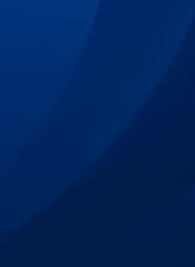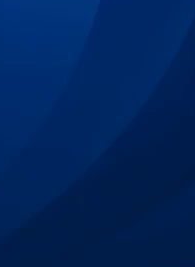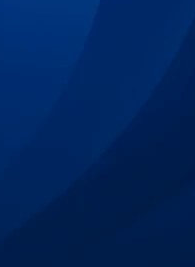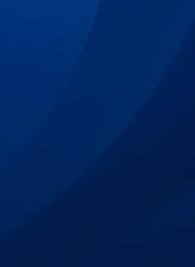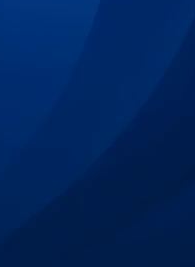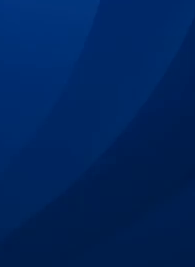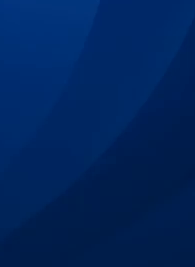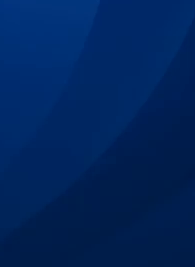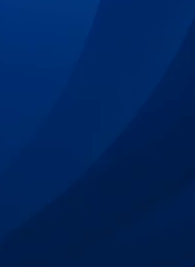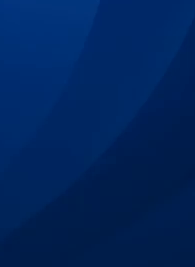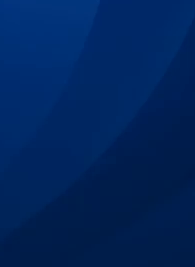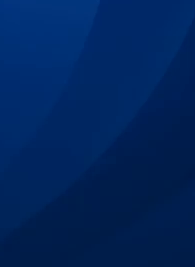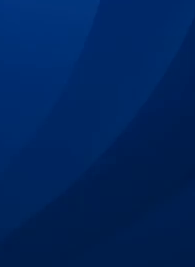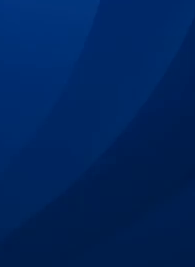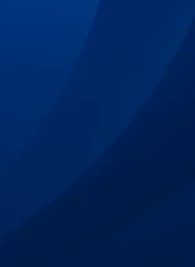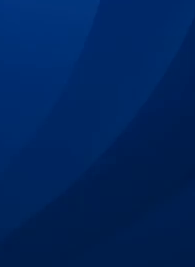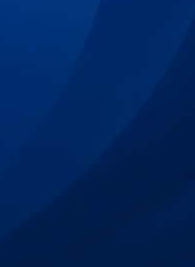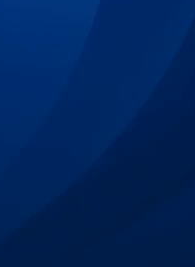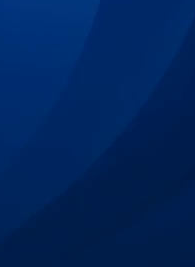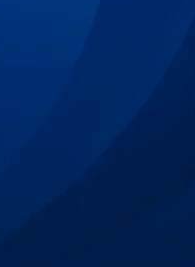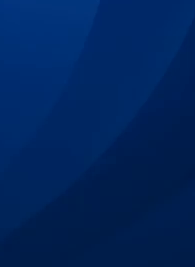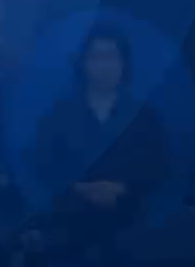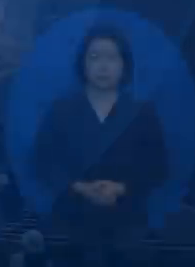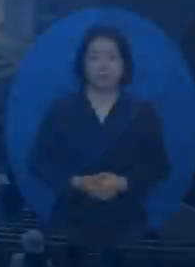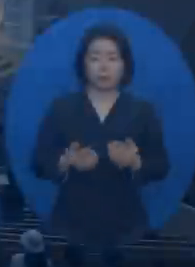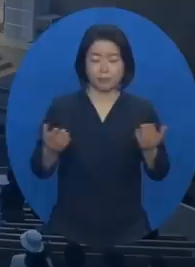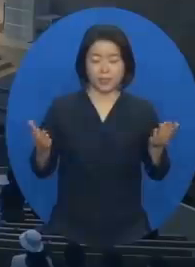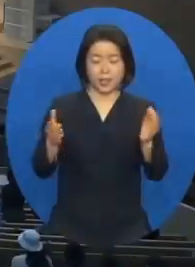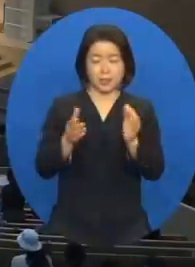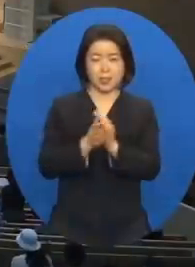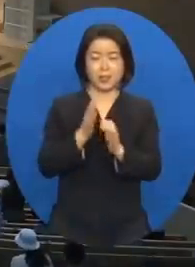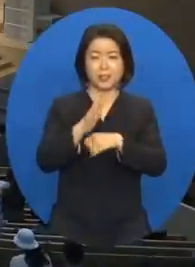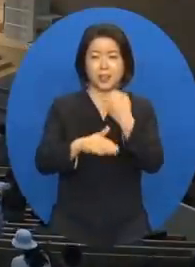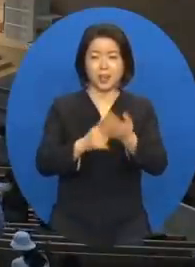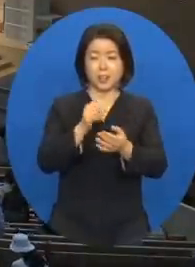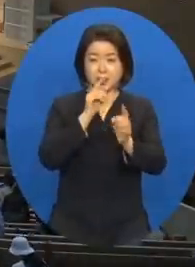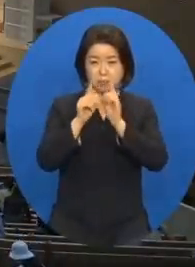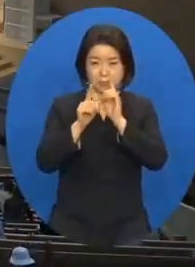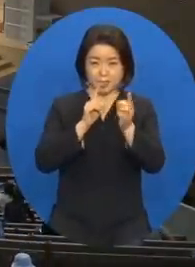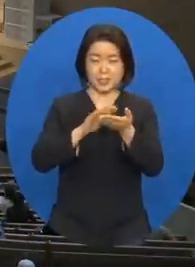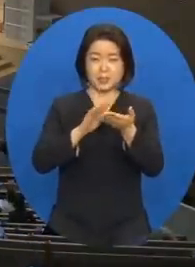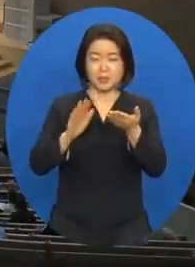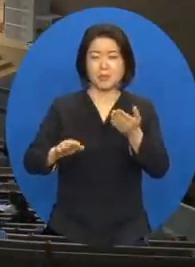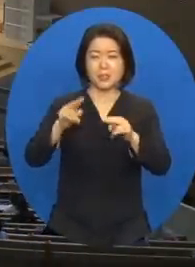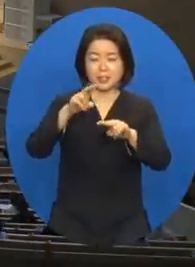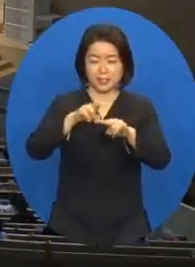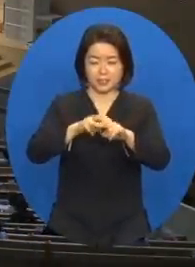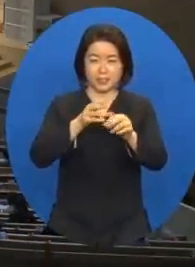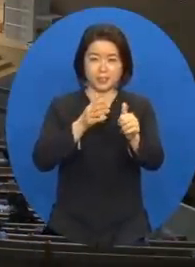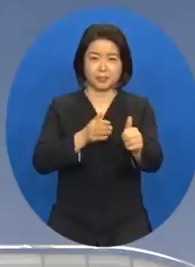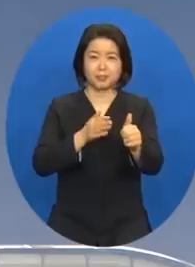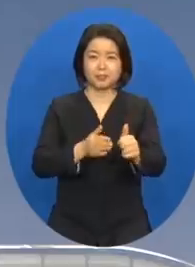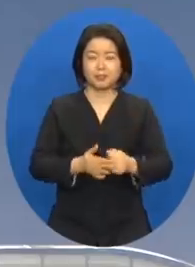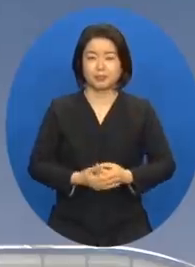몸이듯이 그리스도도 그러하십니다. 아멘. 하나님의 말씀입니다. 자리에 앉으시겠습니다.